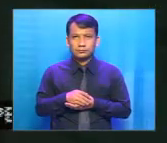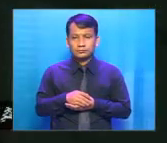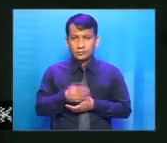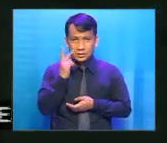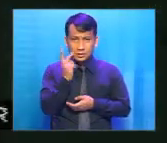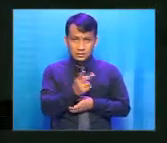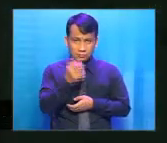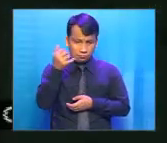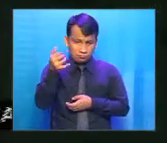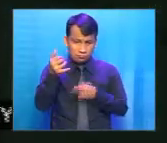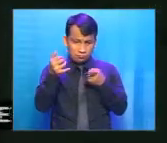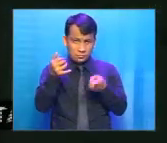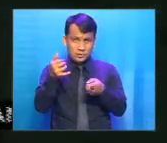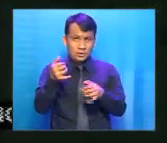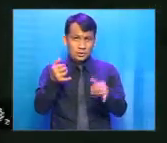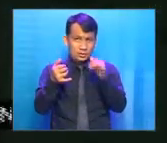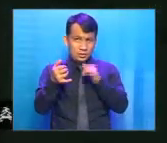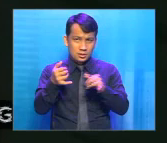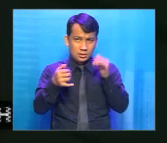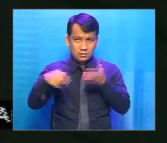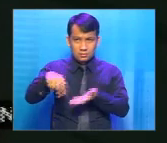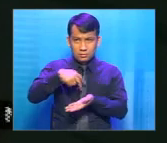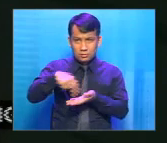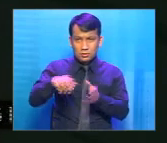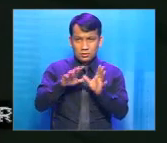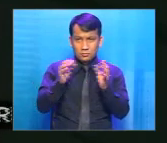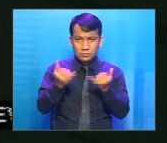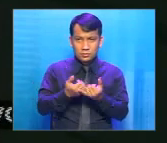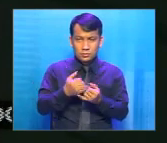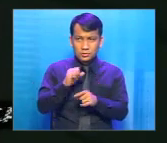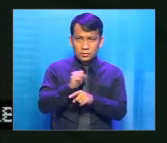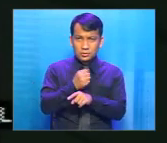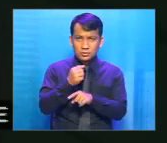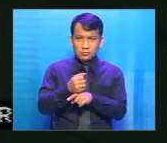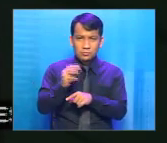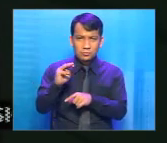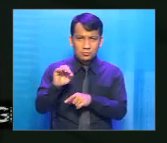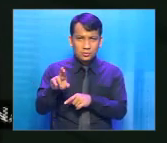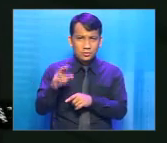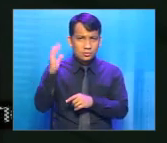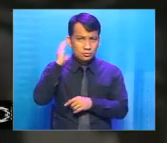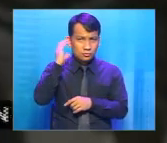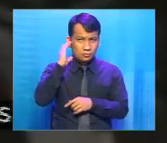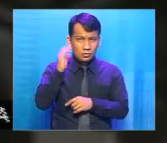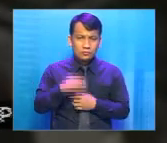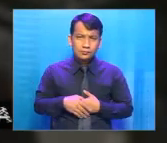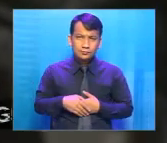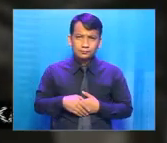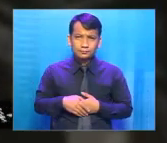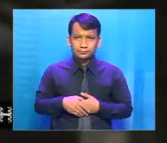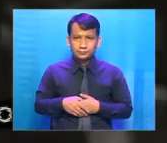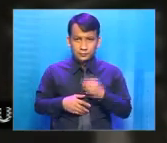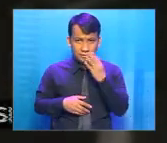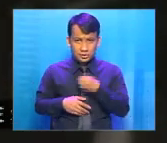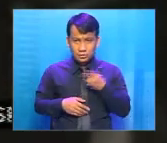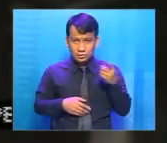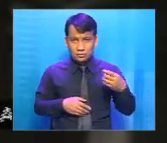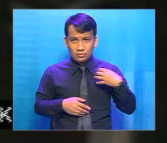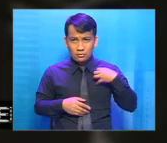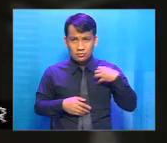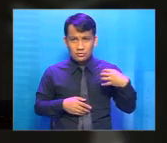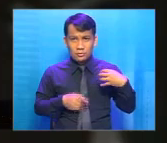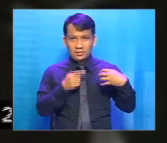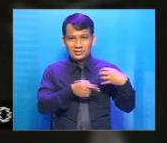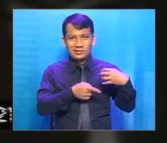Huling-huli sa CCTV, ang inuman at sayawan sa barangay San Martin de Porres sa Cubao. Ang pasaway na turingan